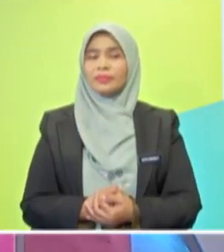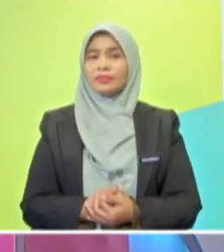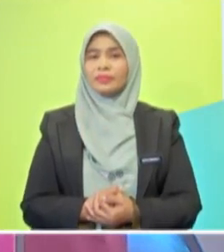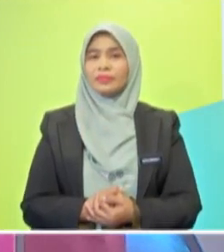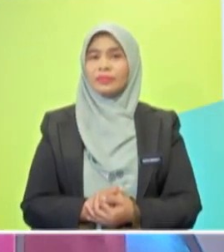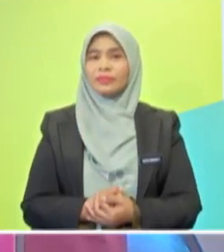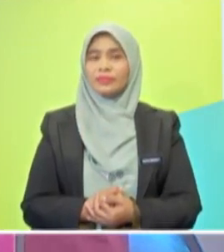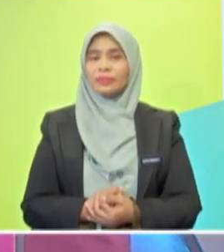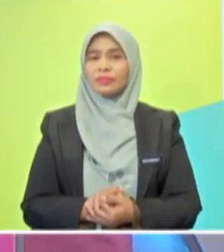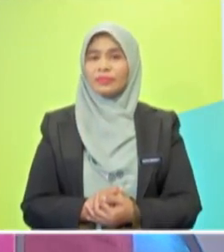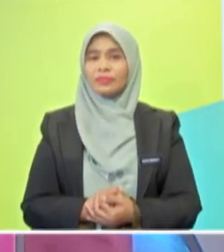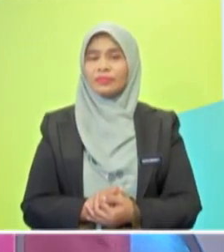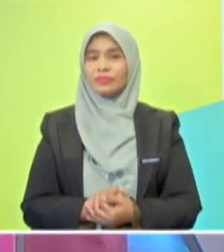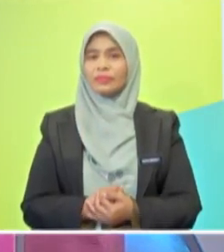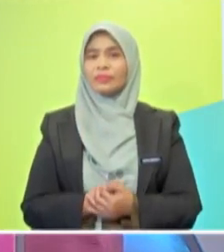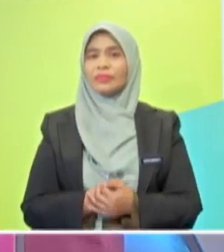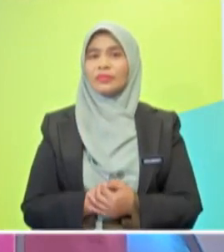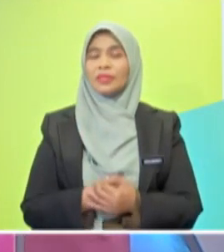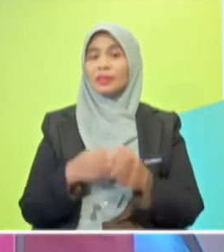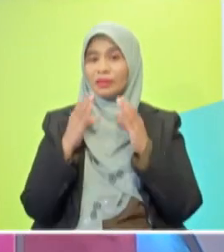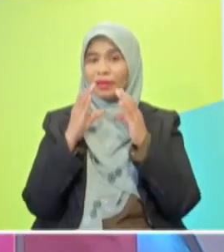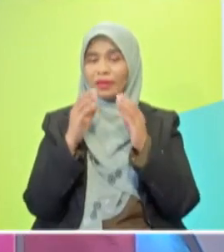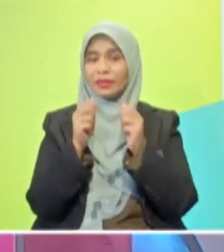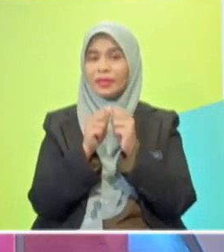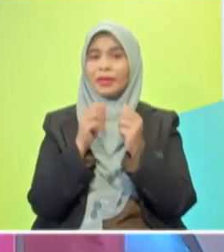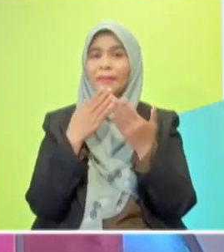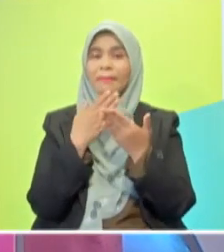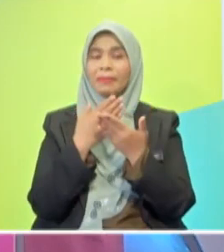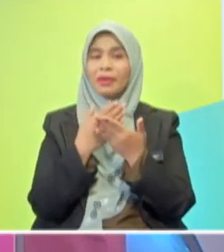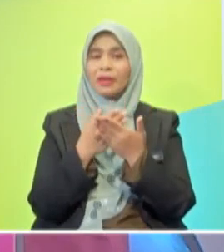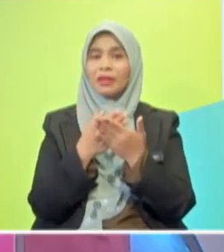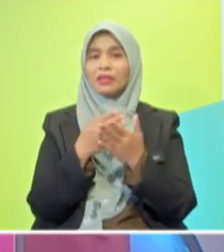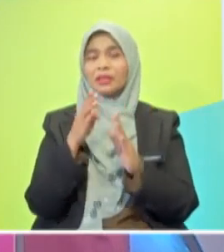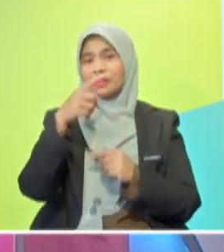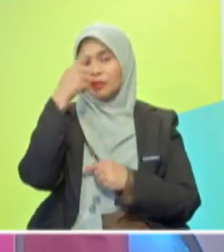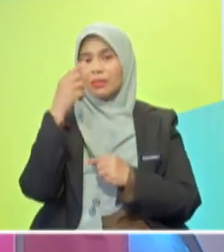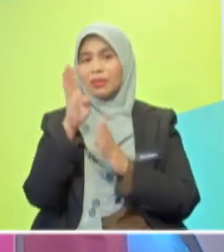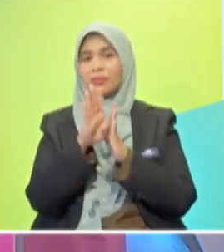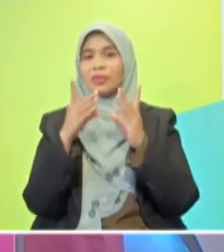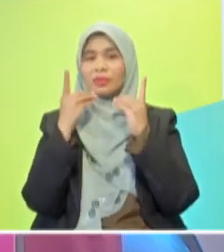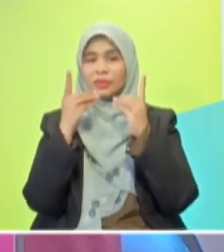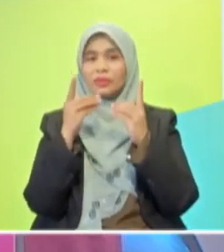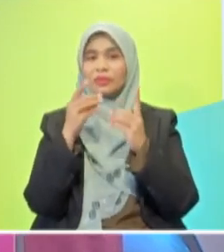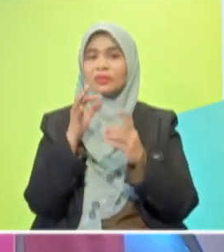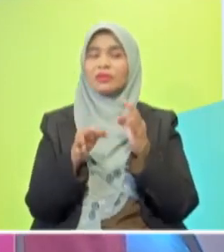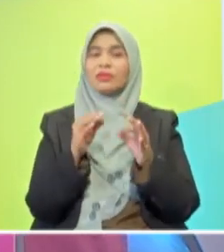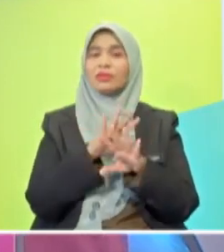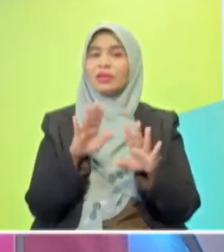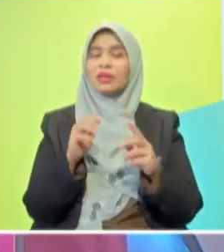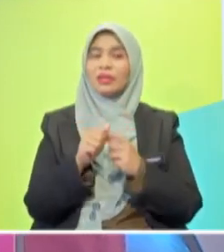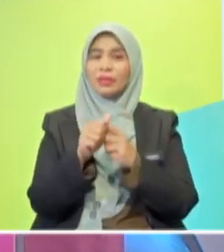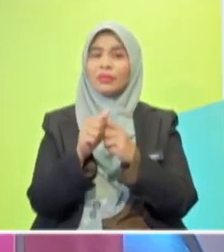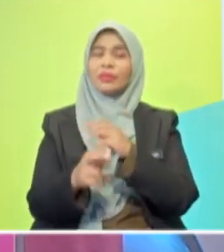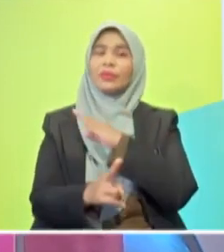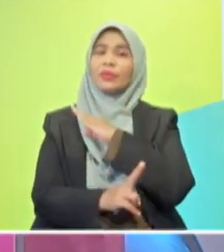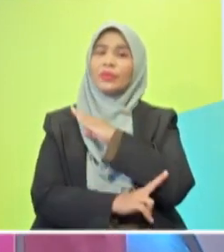pakai elok-elok kan, jaga aurat kita kerana berdosa kalau kita tak ikut syariat. Okey,